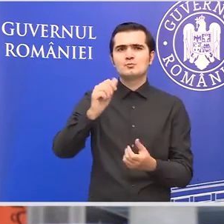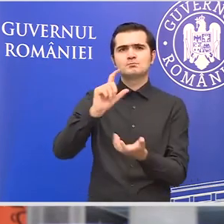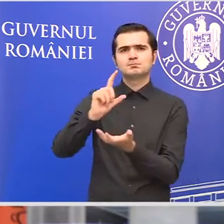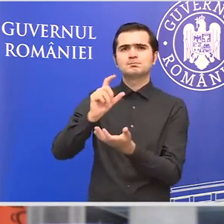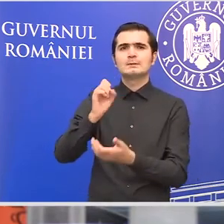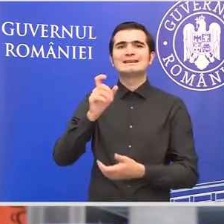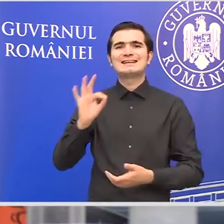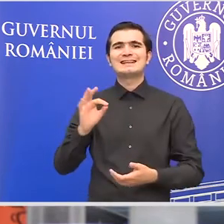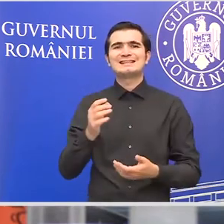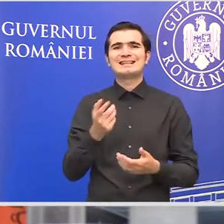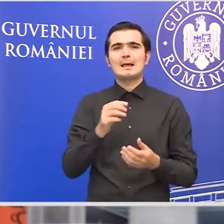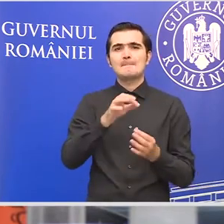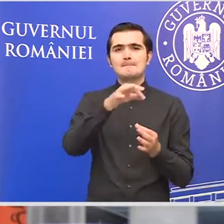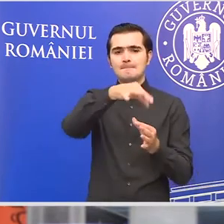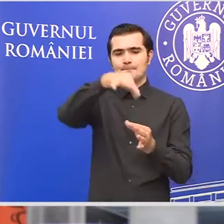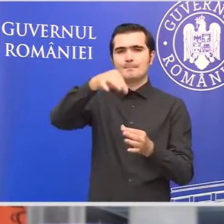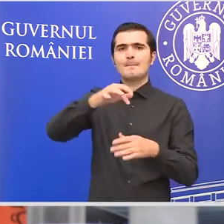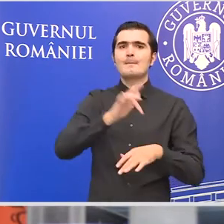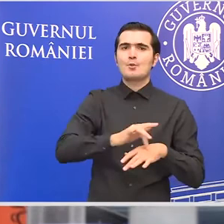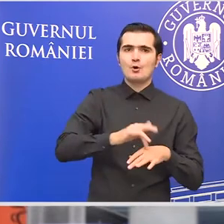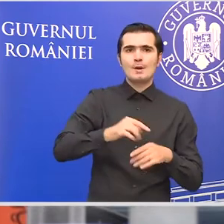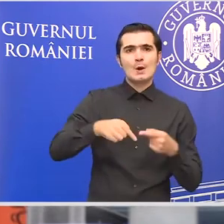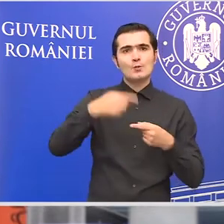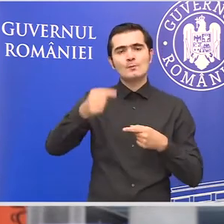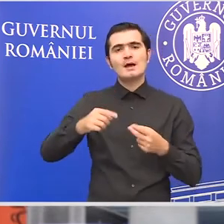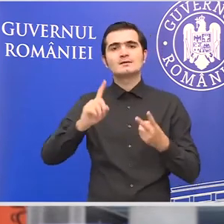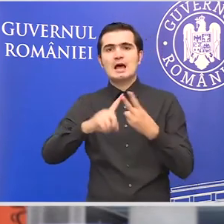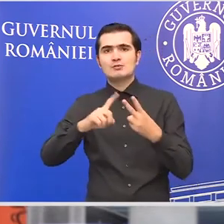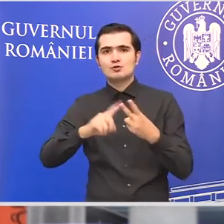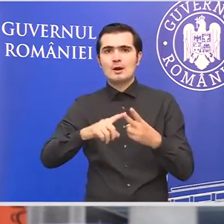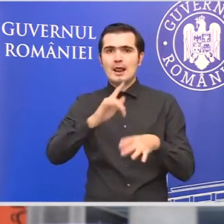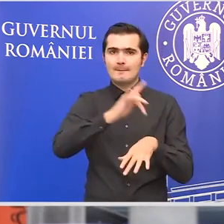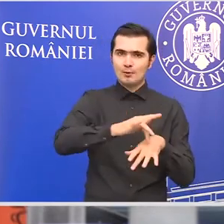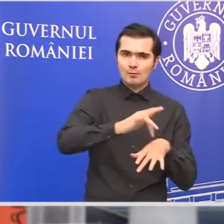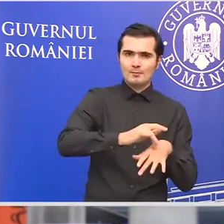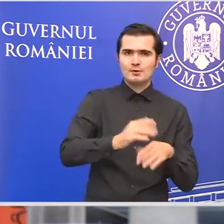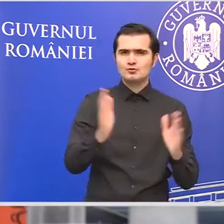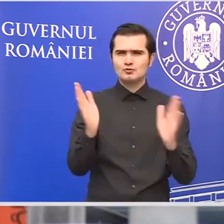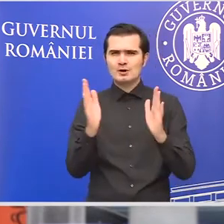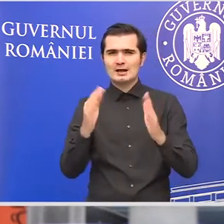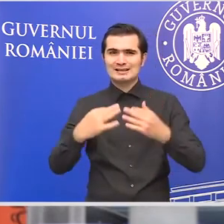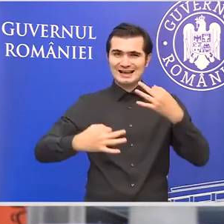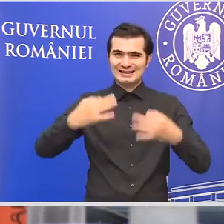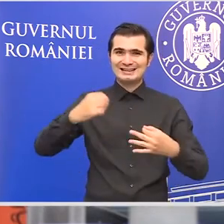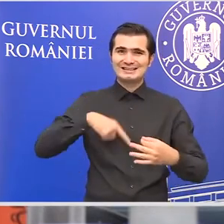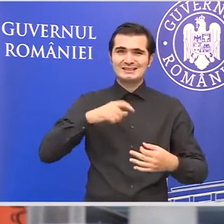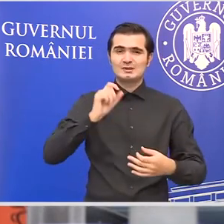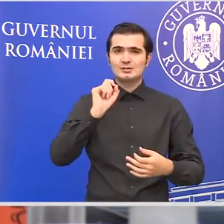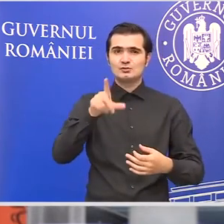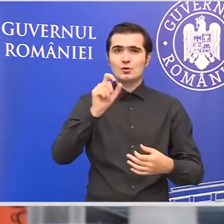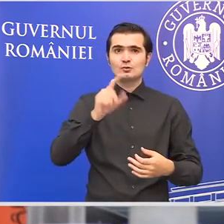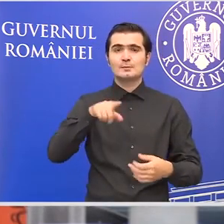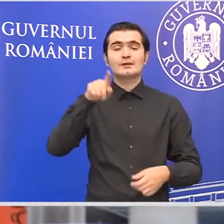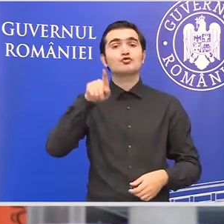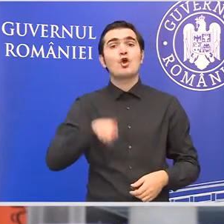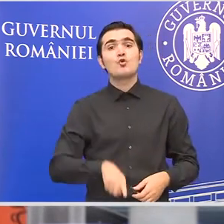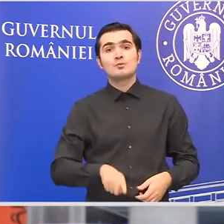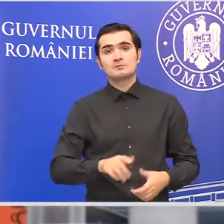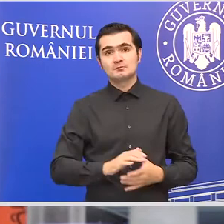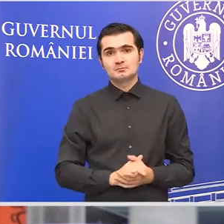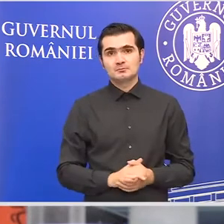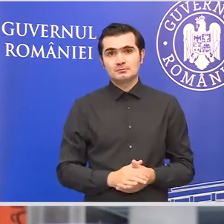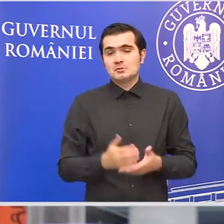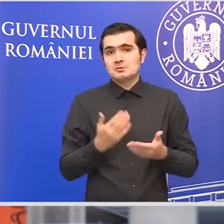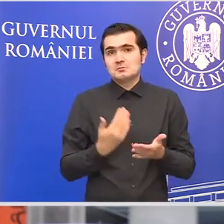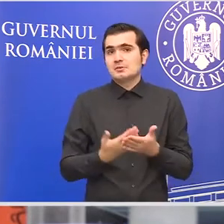probe. Urmează acum cel de-al doilea set de probe. Durata acestui studiu este de 12 luni,